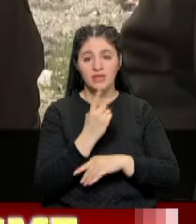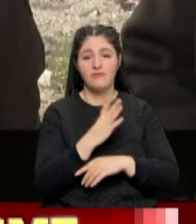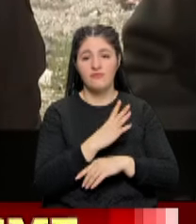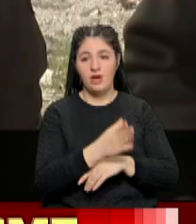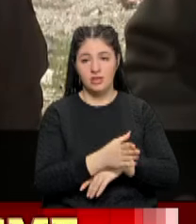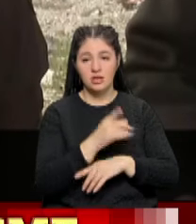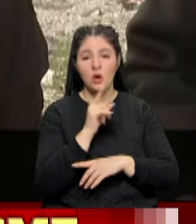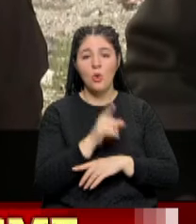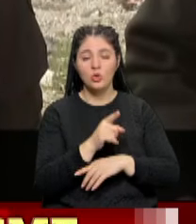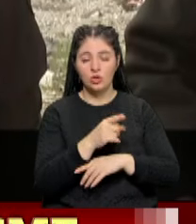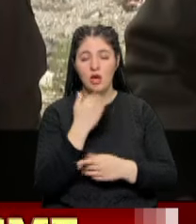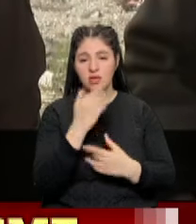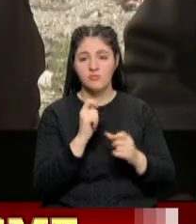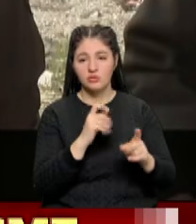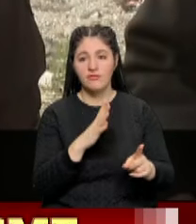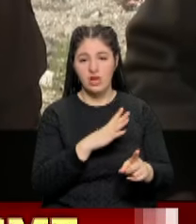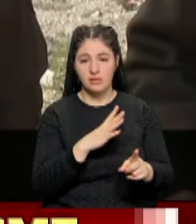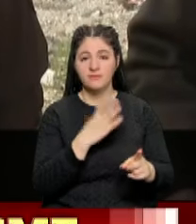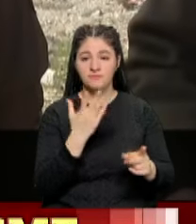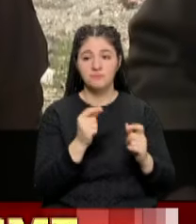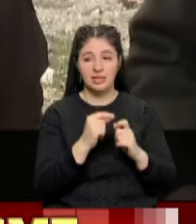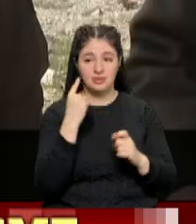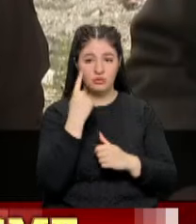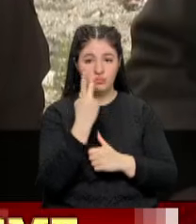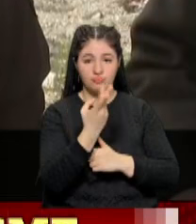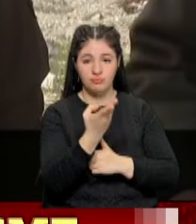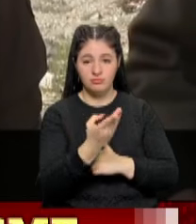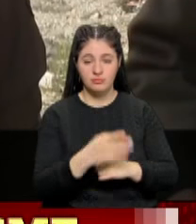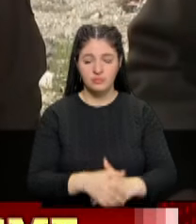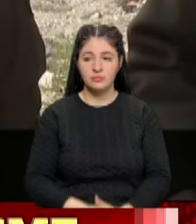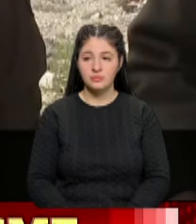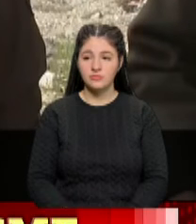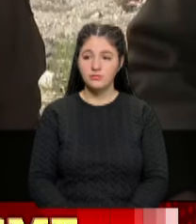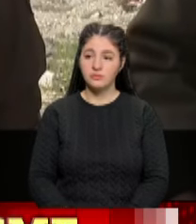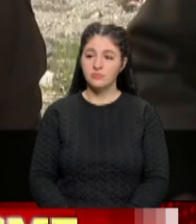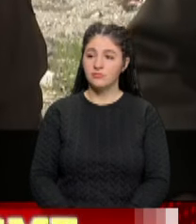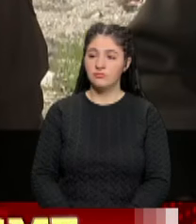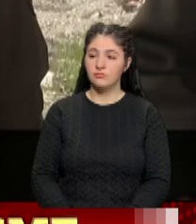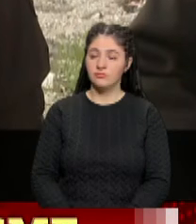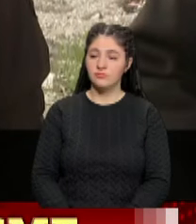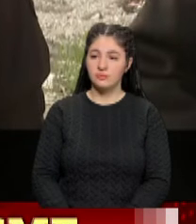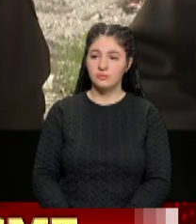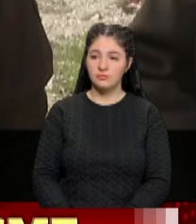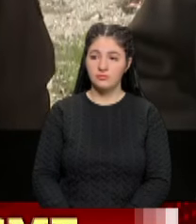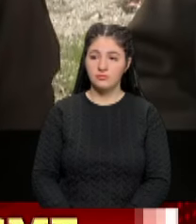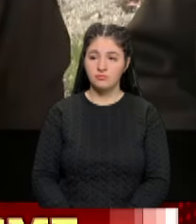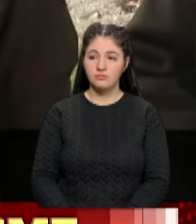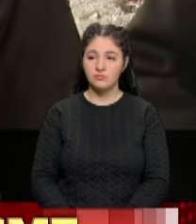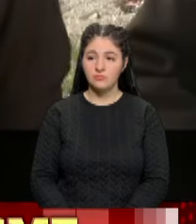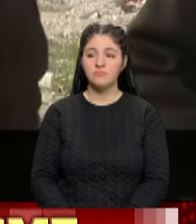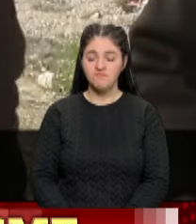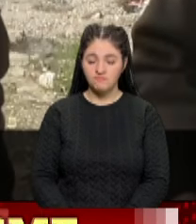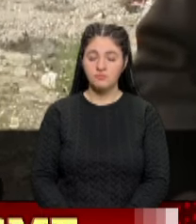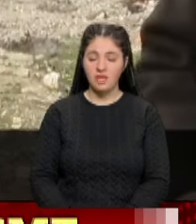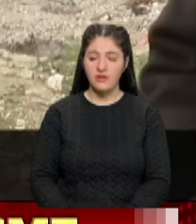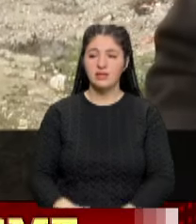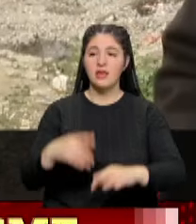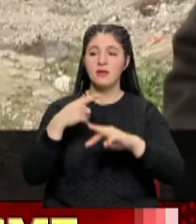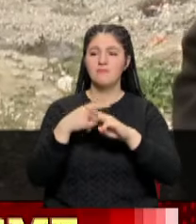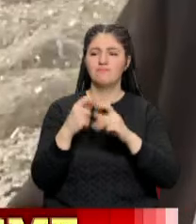birisi, onun da anlatacakları var. Beril, seni dinliyoruz. Evet,